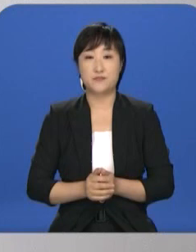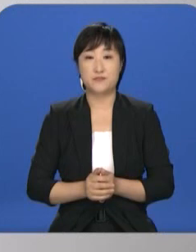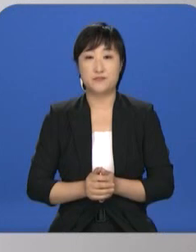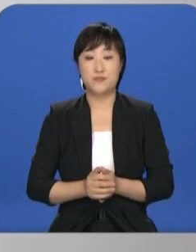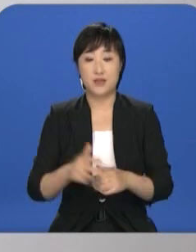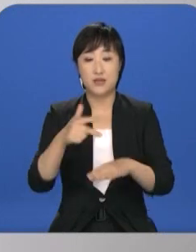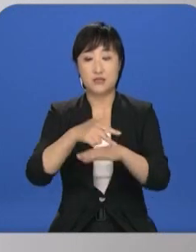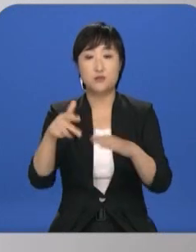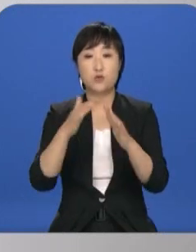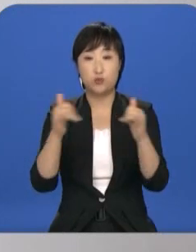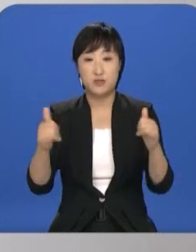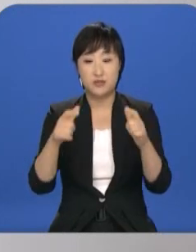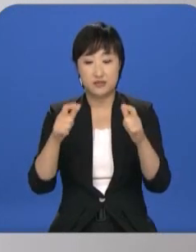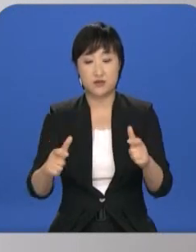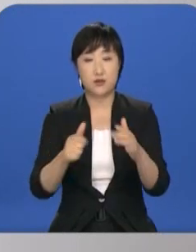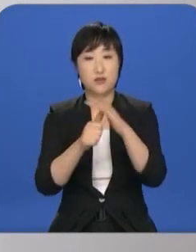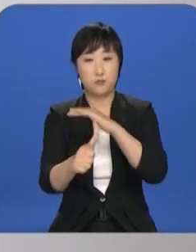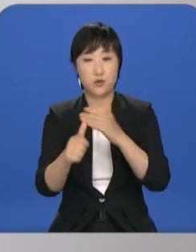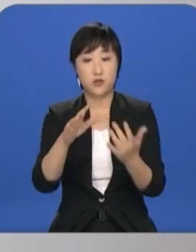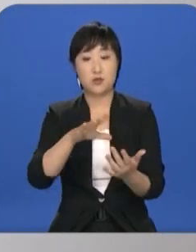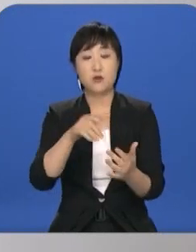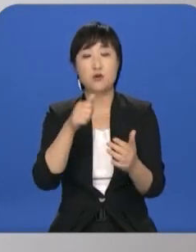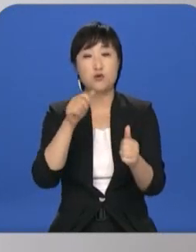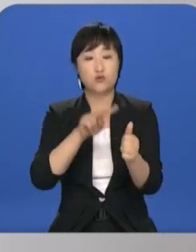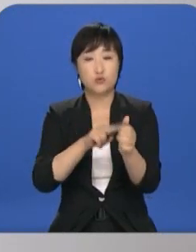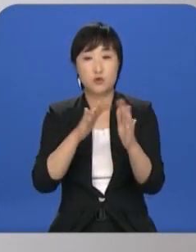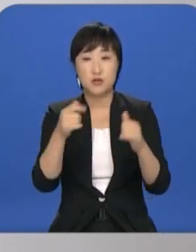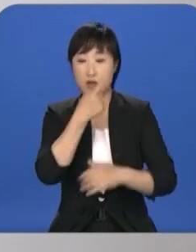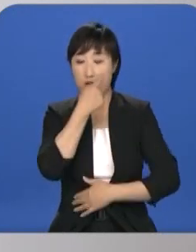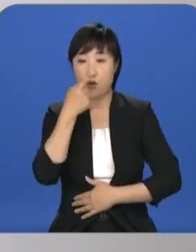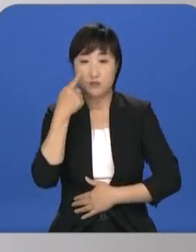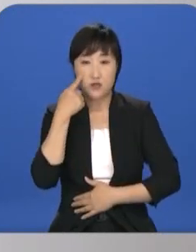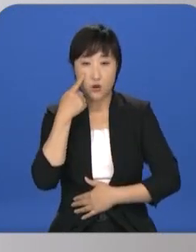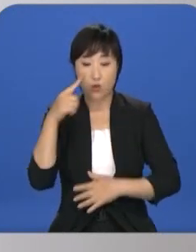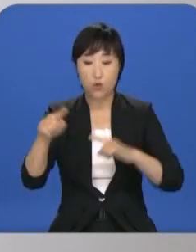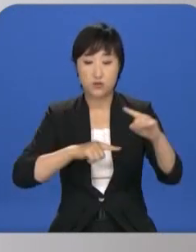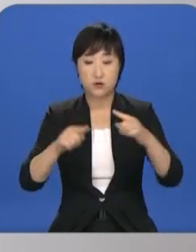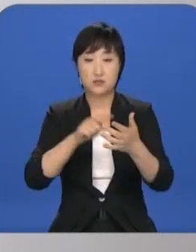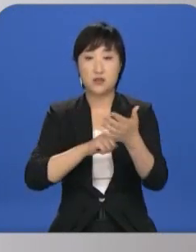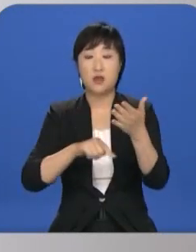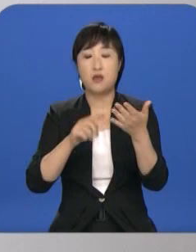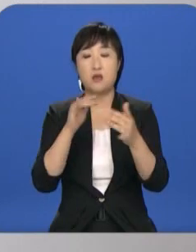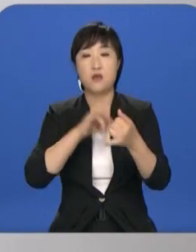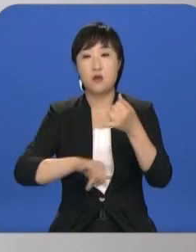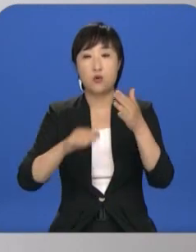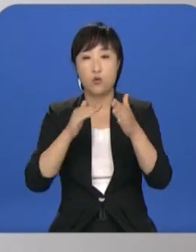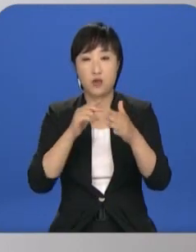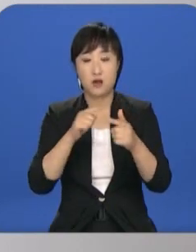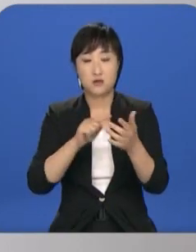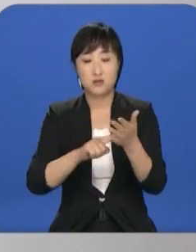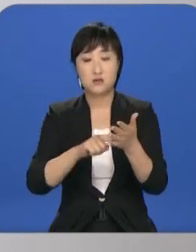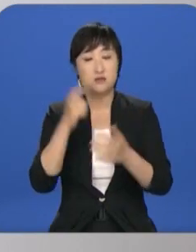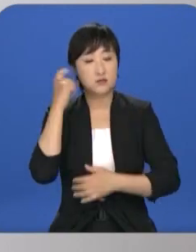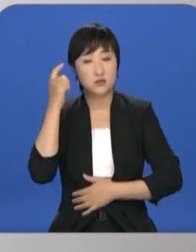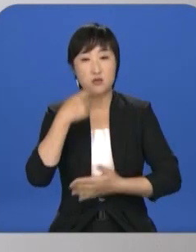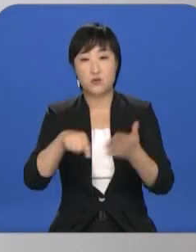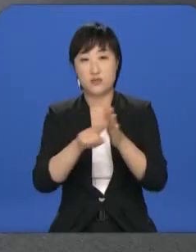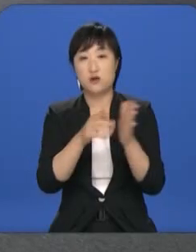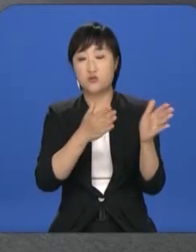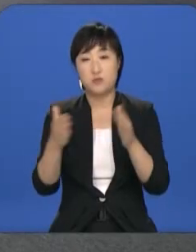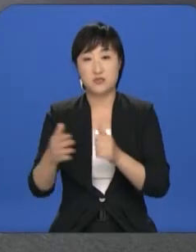이 토론에는 진도군민들이 지역의 대표인 후보자의 자질을 검증하고 정책 공약과 비전을 듣기 위해